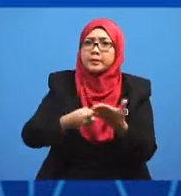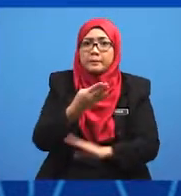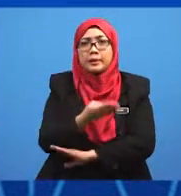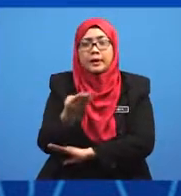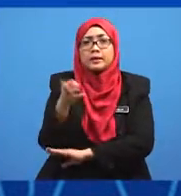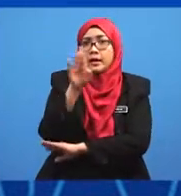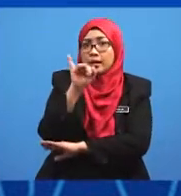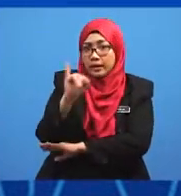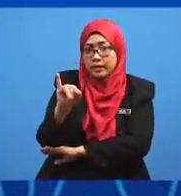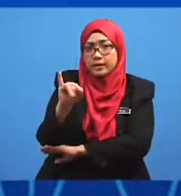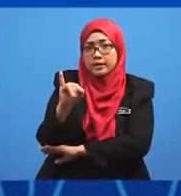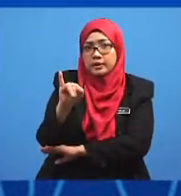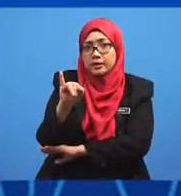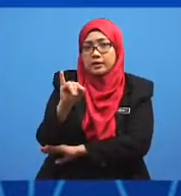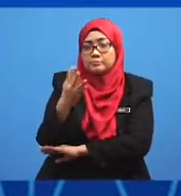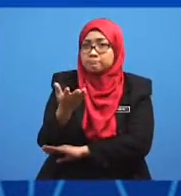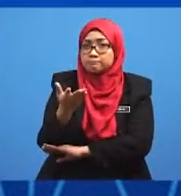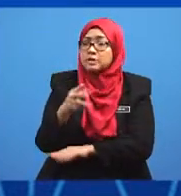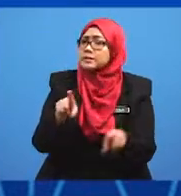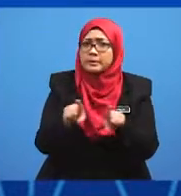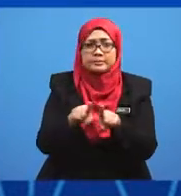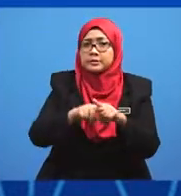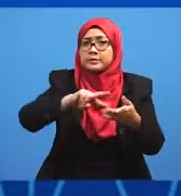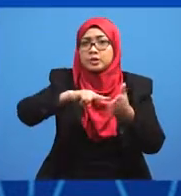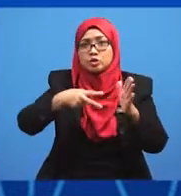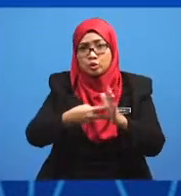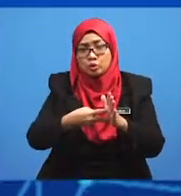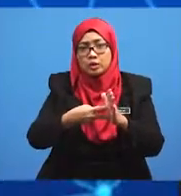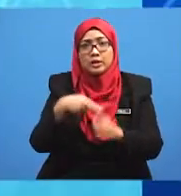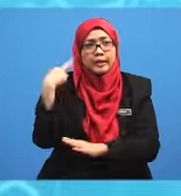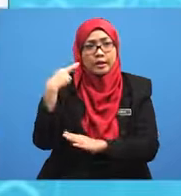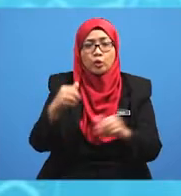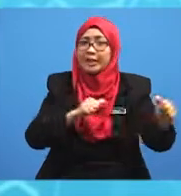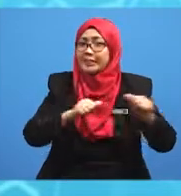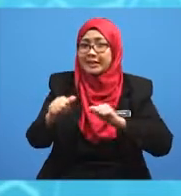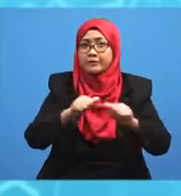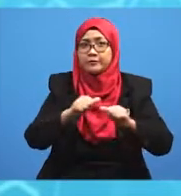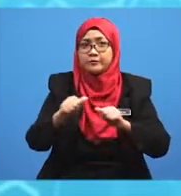radioisotop atau lebih dikenali dengan bahan radioaktif ini digunakan.